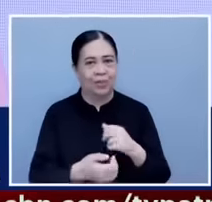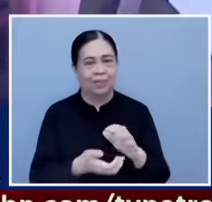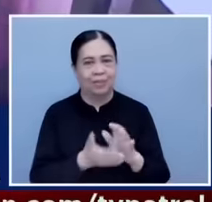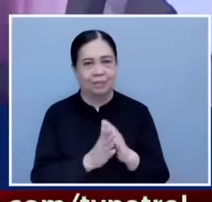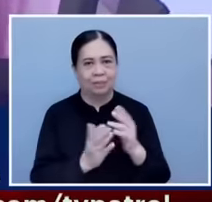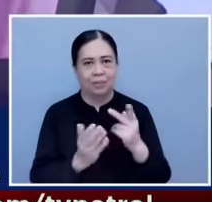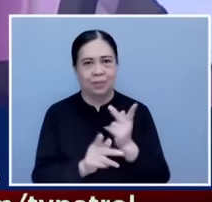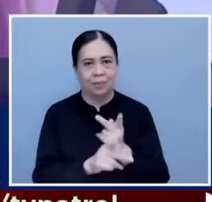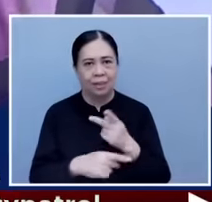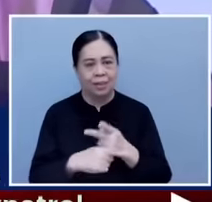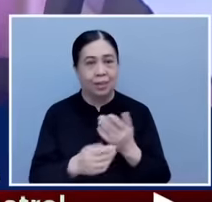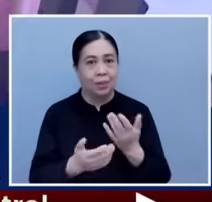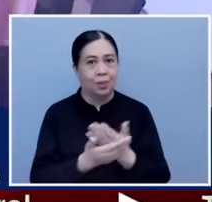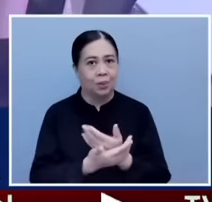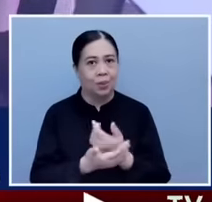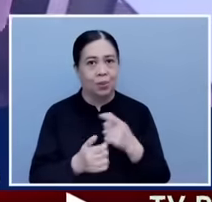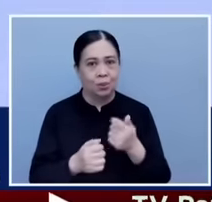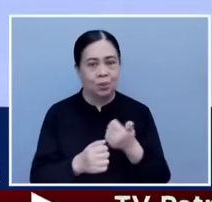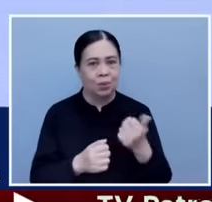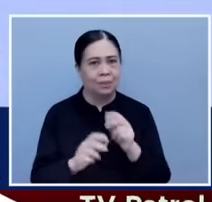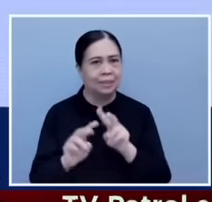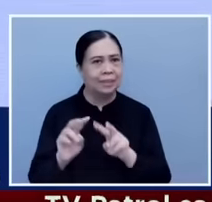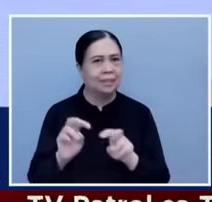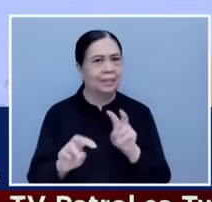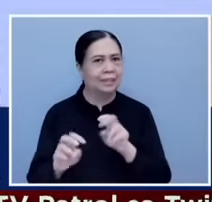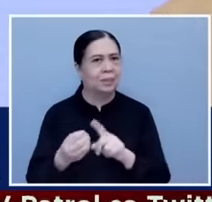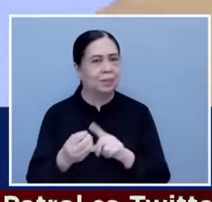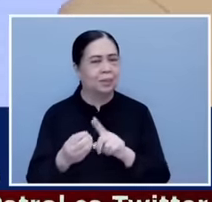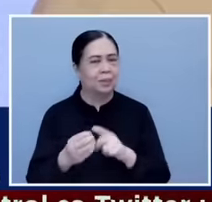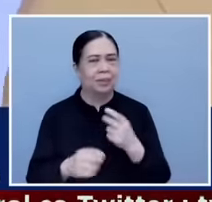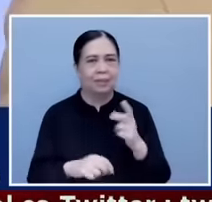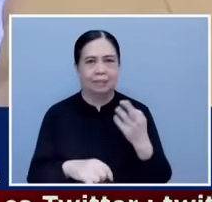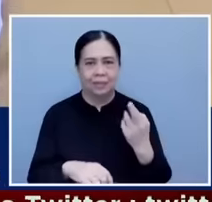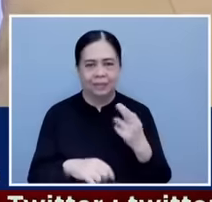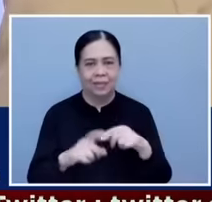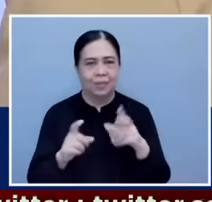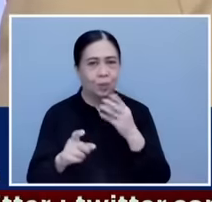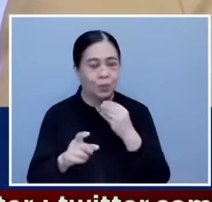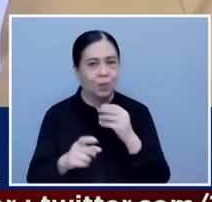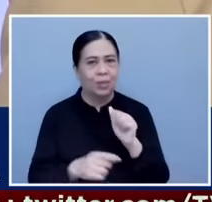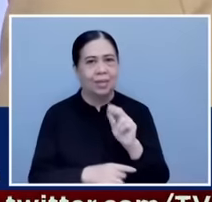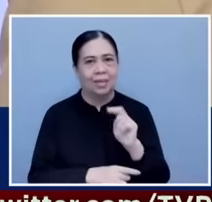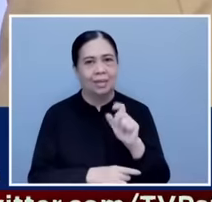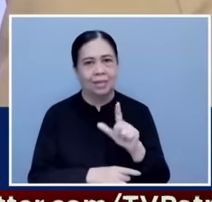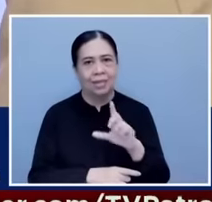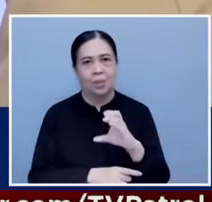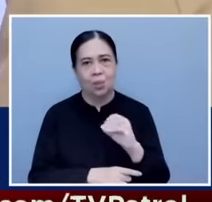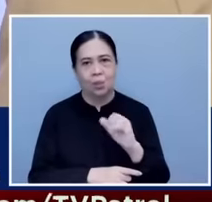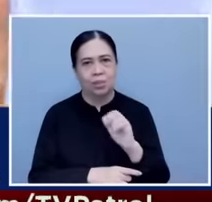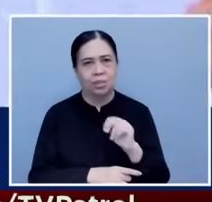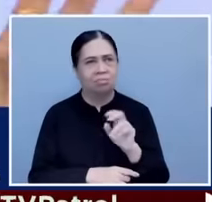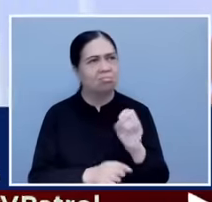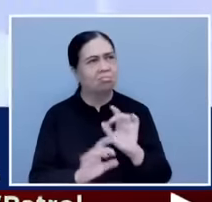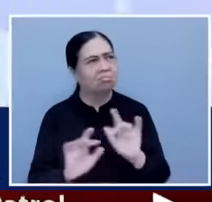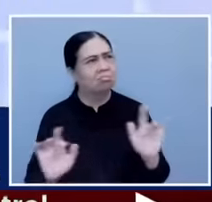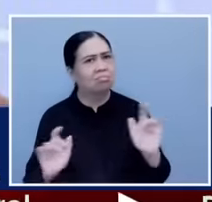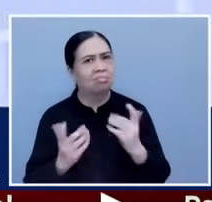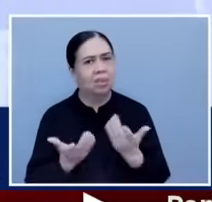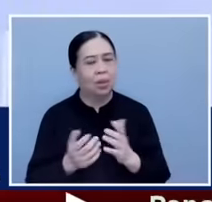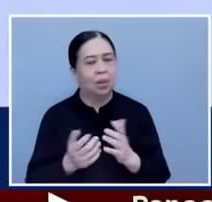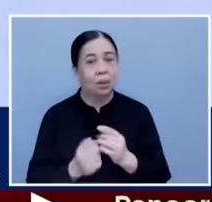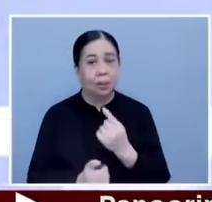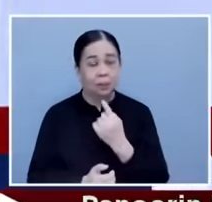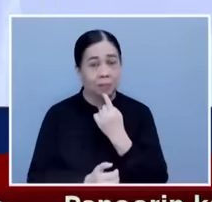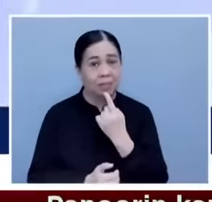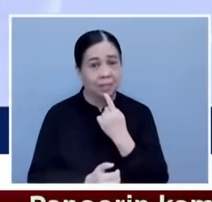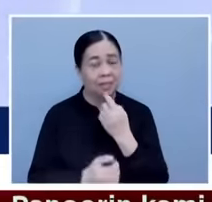proyekto, inusisa ng press si Dimples tungkol sa kaibigan niyang si Angel Locsin na hindi visible ngayon. If you miss her, please